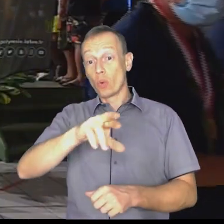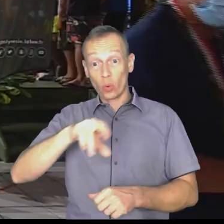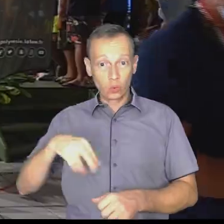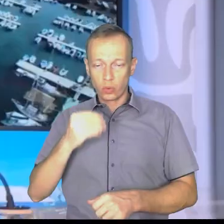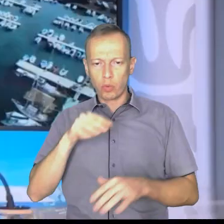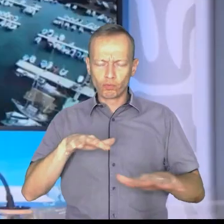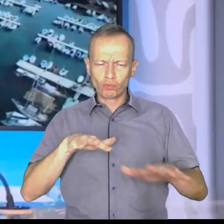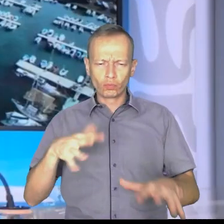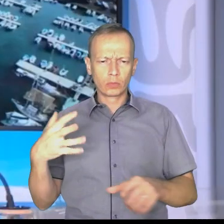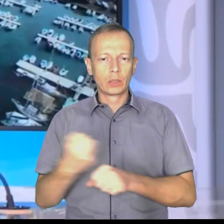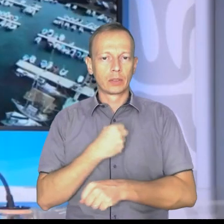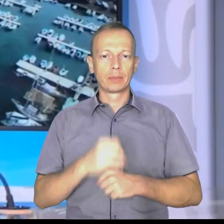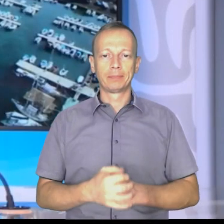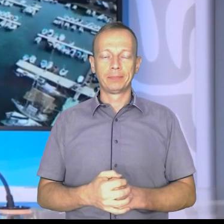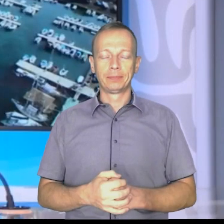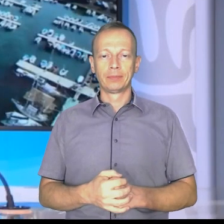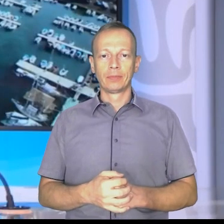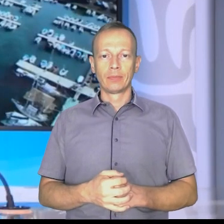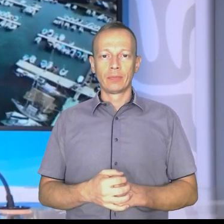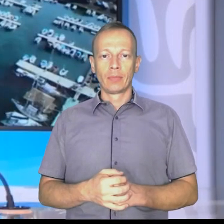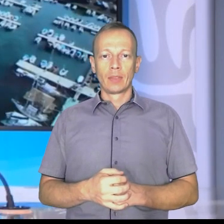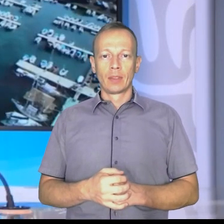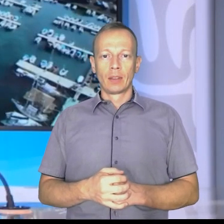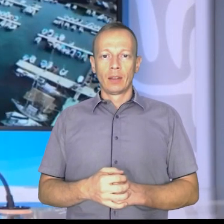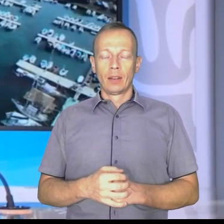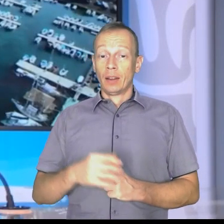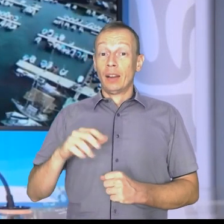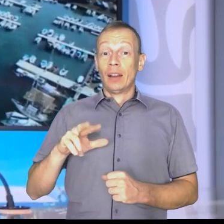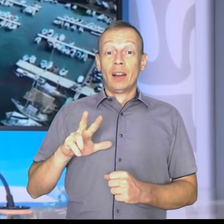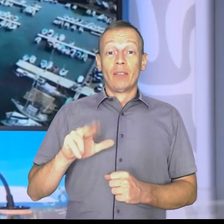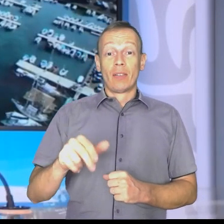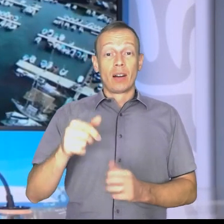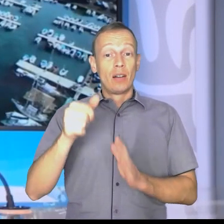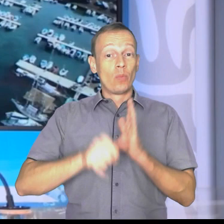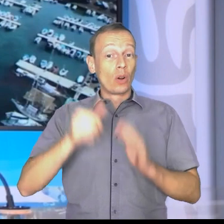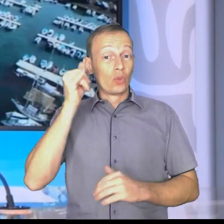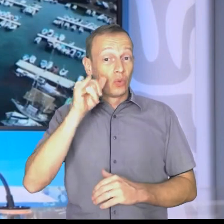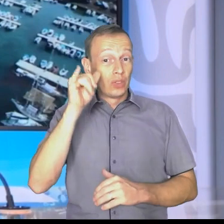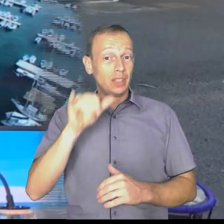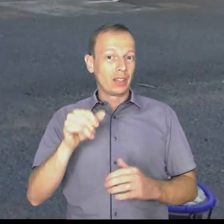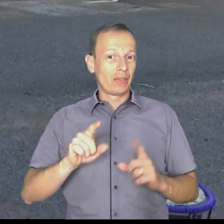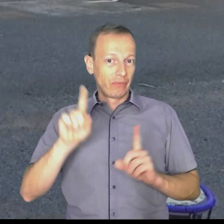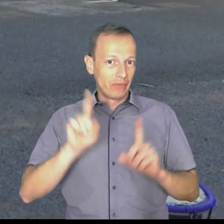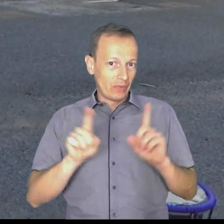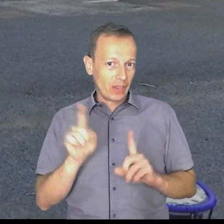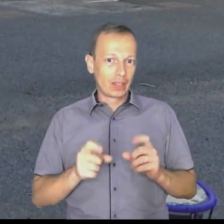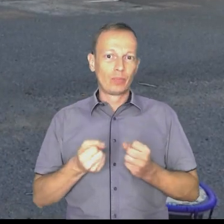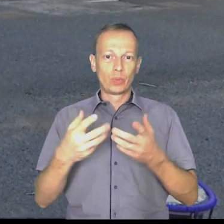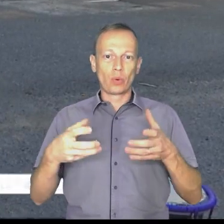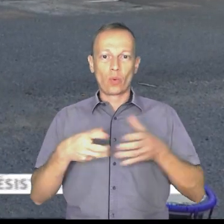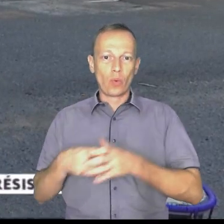voilà. Voilà, et à quelques mois des festivités du mois de juillet, plusieurs groupes se préparent aujourd'hui pour